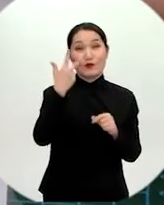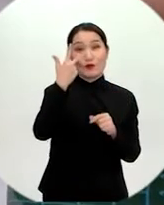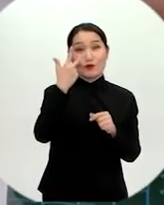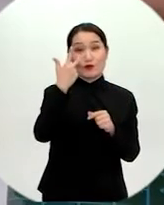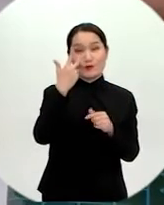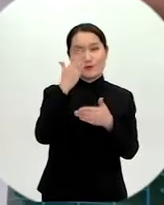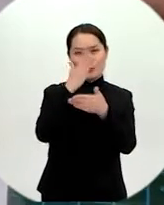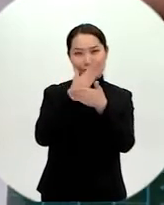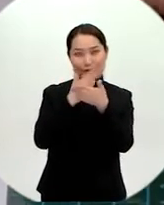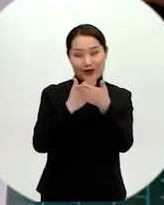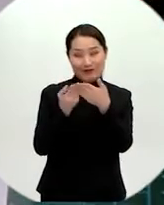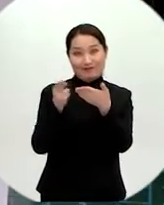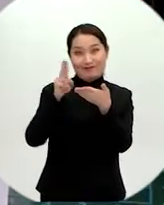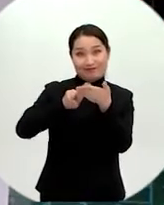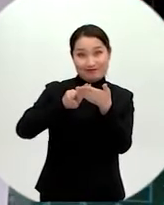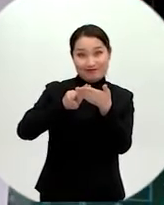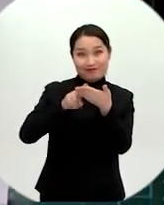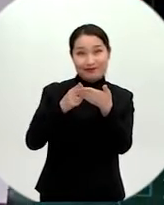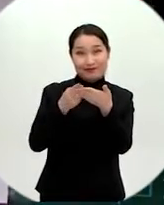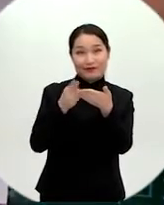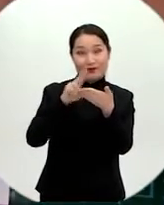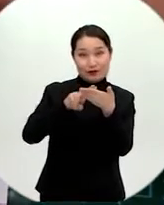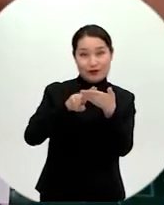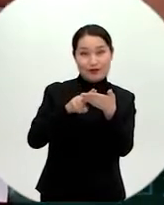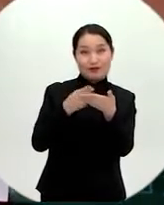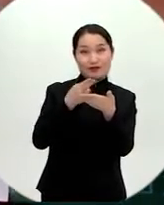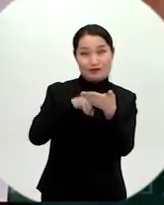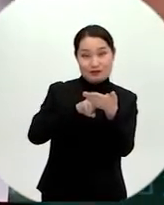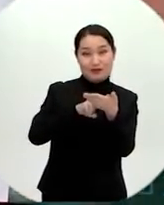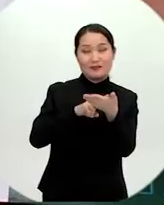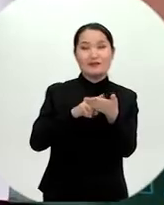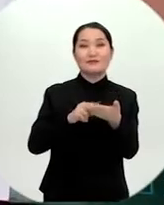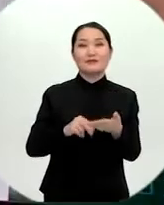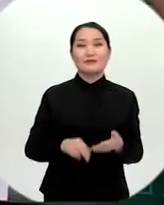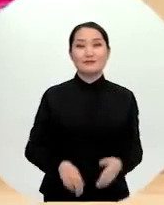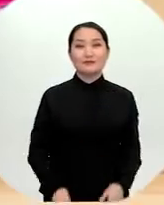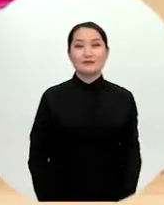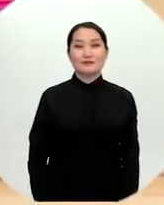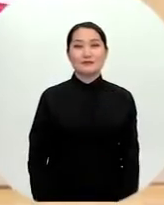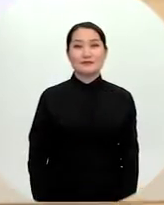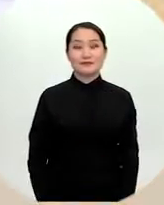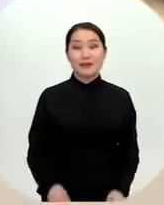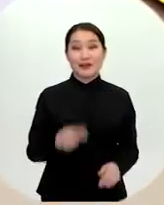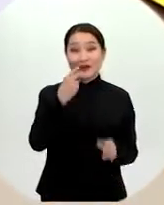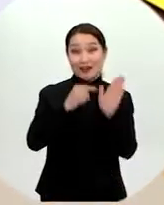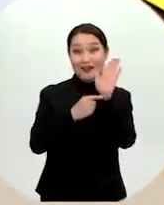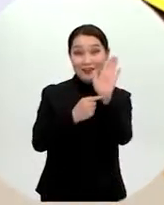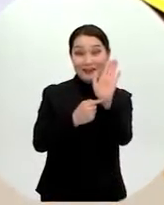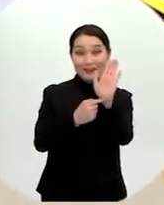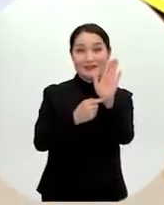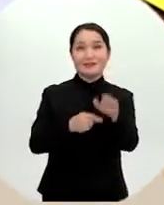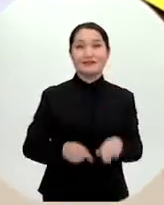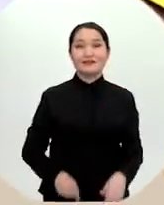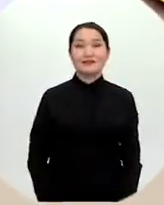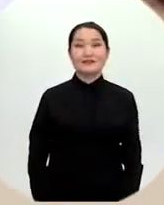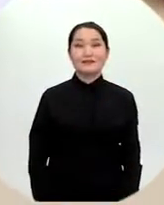3-ны 1-ийг ойролцоогоор ингэ нугалчих бүгдээрээ 3-ны 1-ийг нугалчих. За, нугалахаар ийм харагдчихэ.